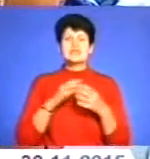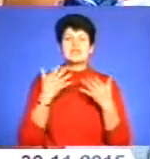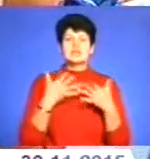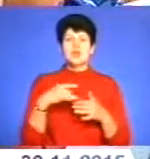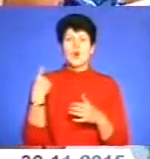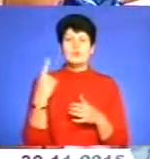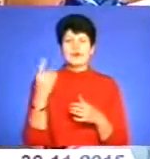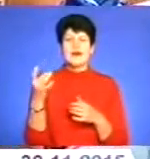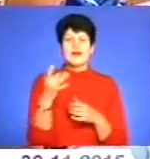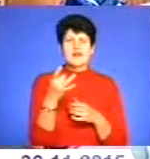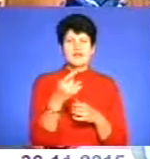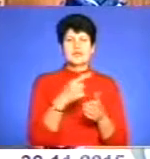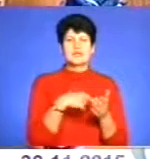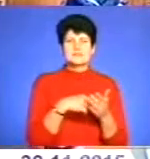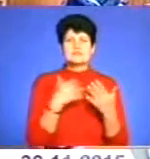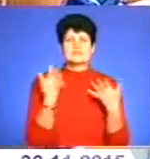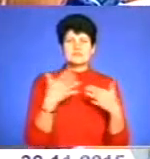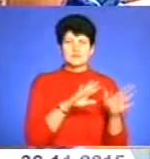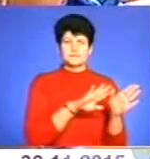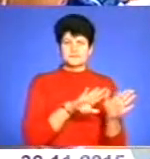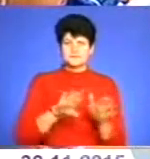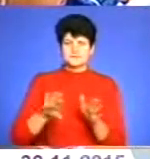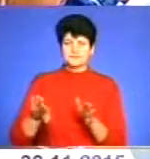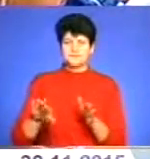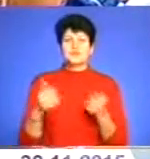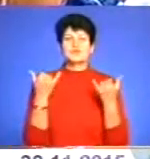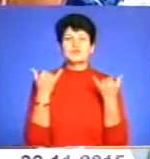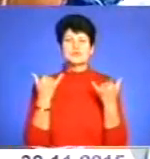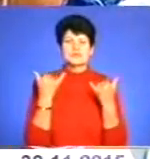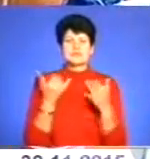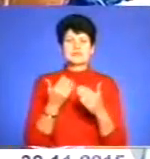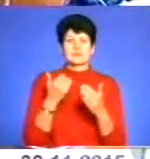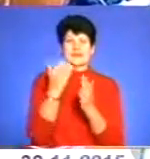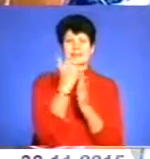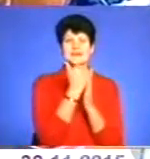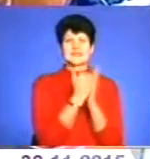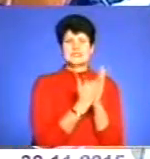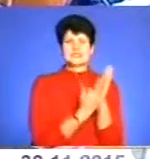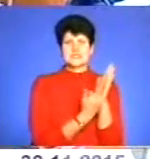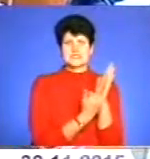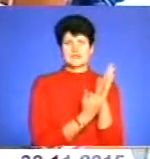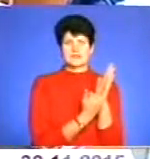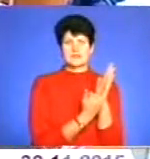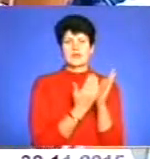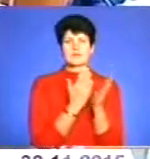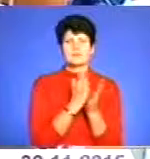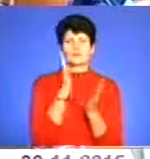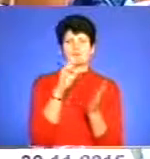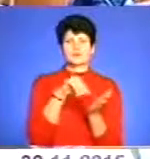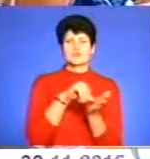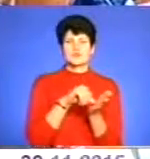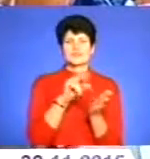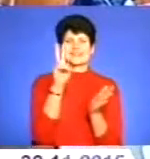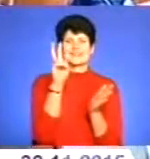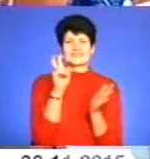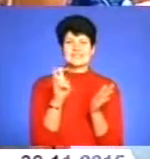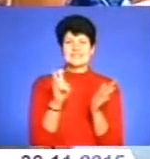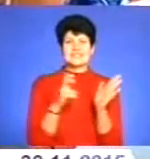вже районні і міські етапи відбулися. Сьогодні у нас за попередніми списками мають бути присутні